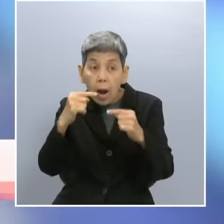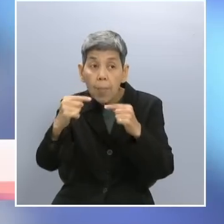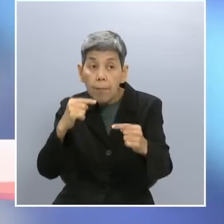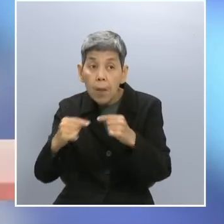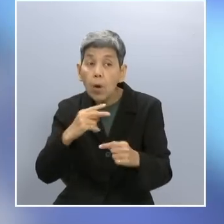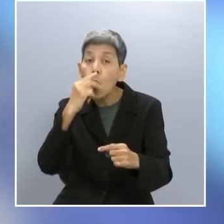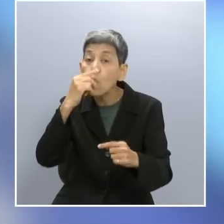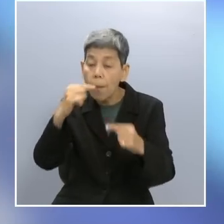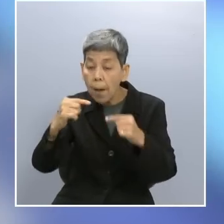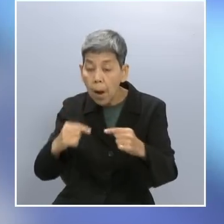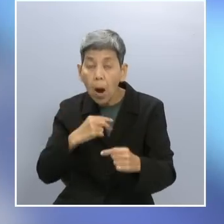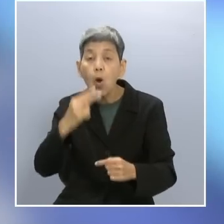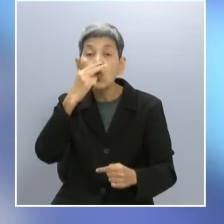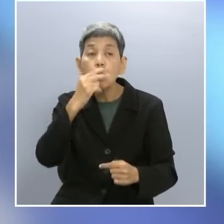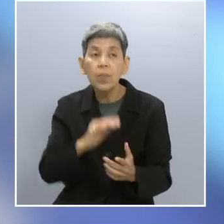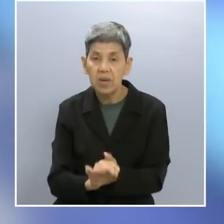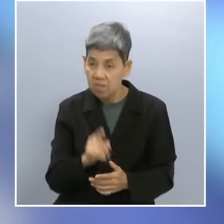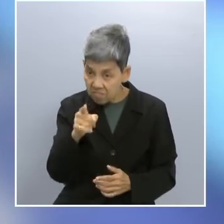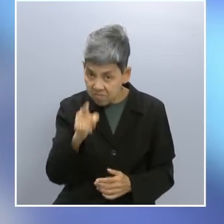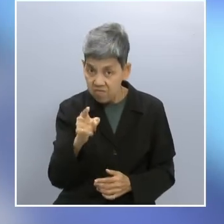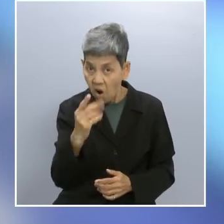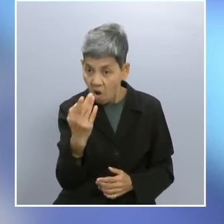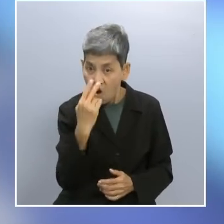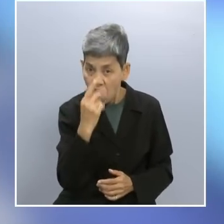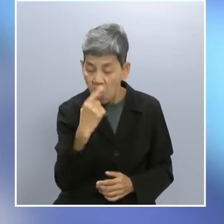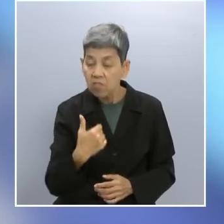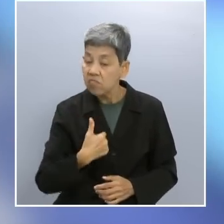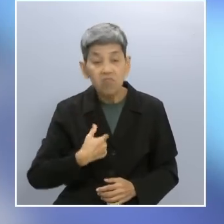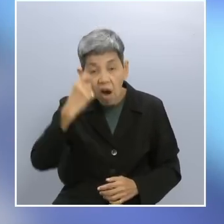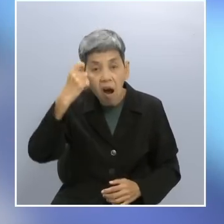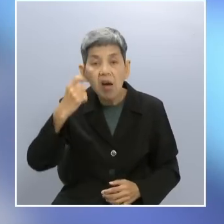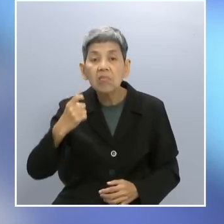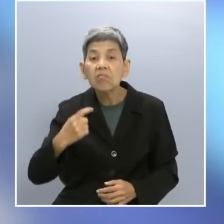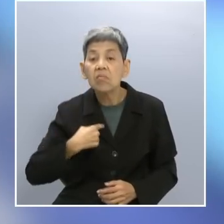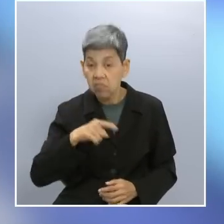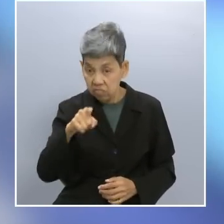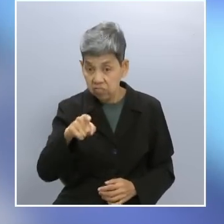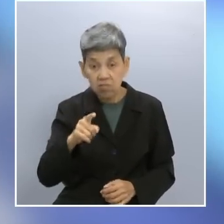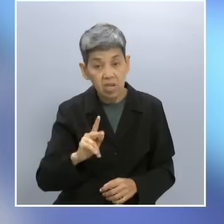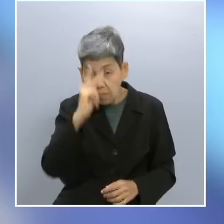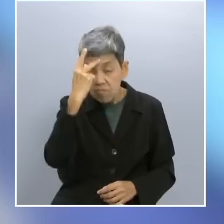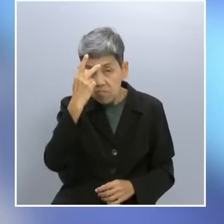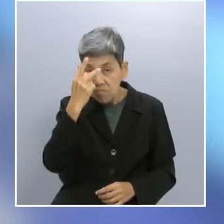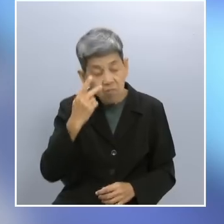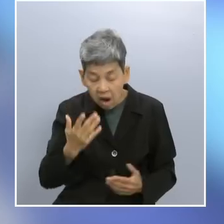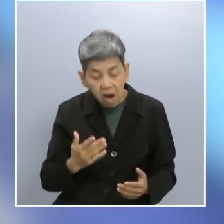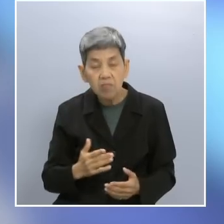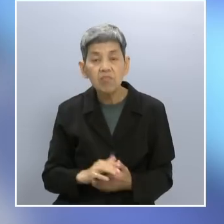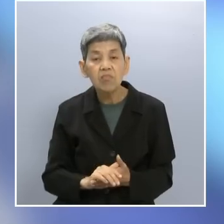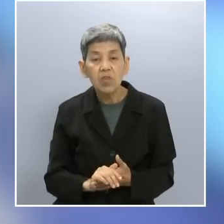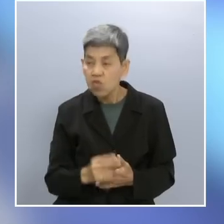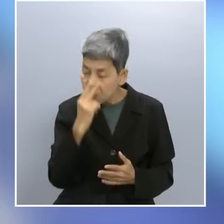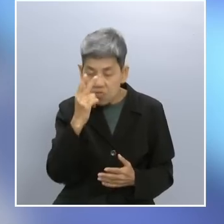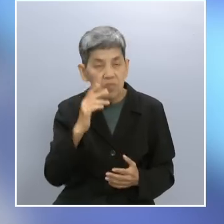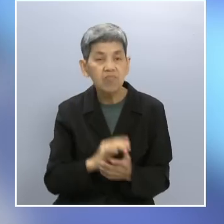นี่มึงรอดูกูยอมตายขอแต่มึงได้รับกรรมหนักกว่านี้วันศุกร์